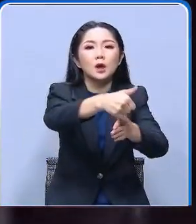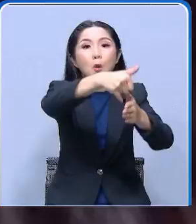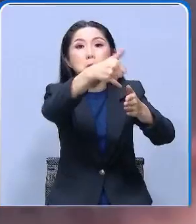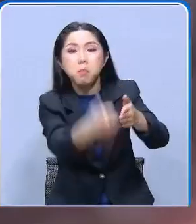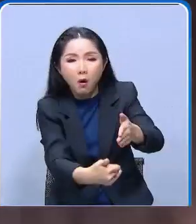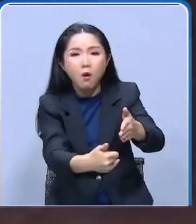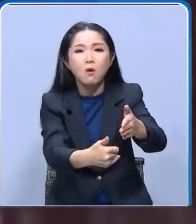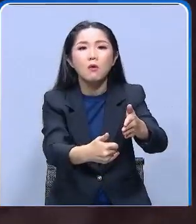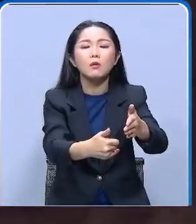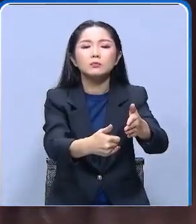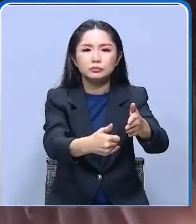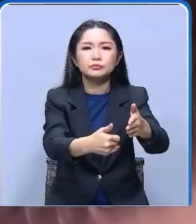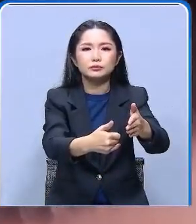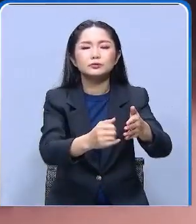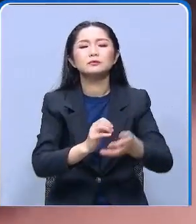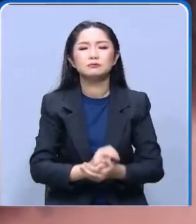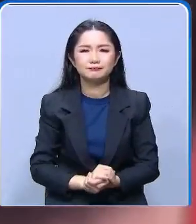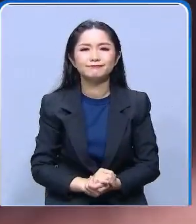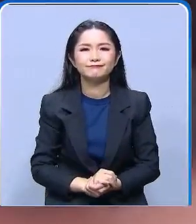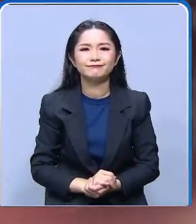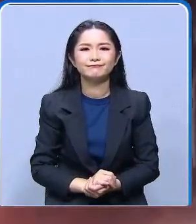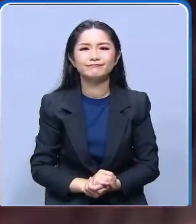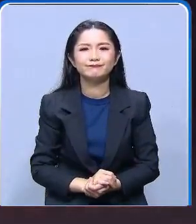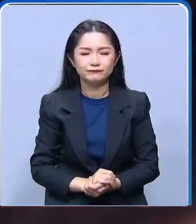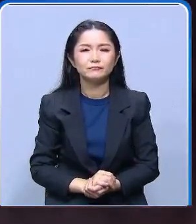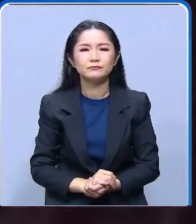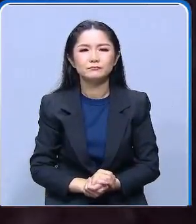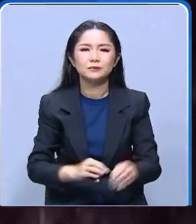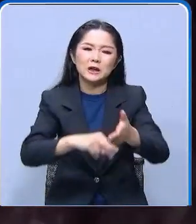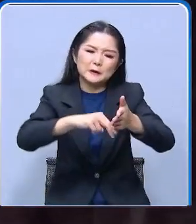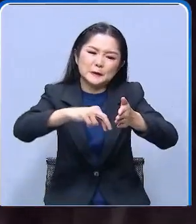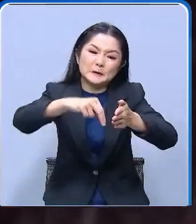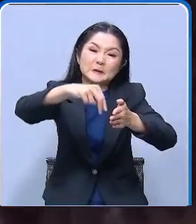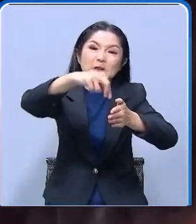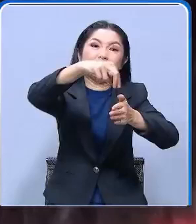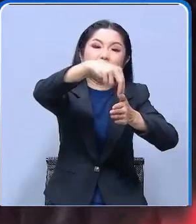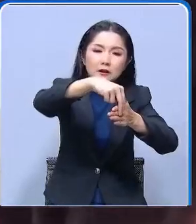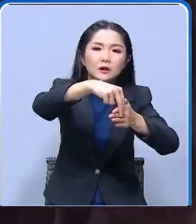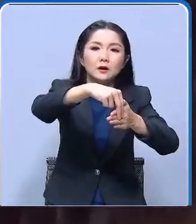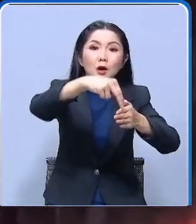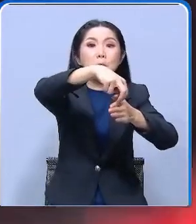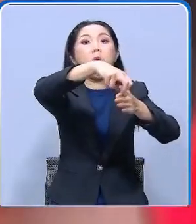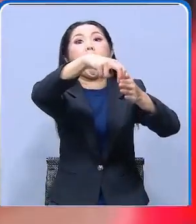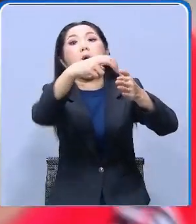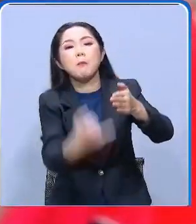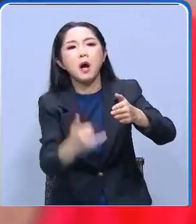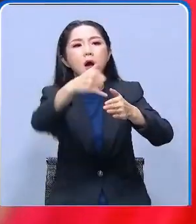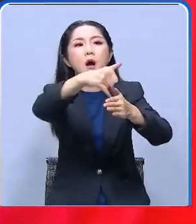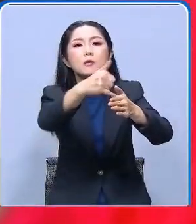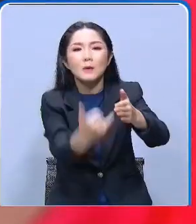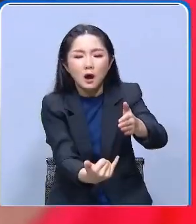าขาอีกข้างนึงเขาเผลอตกลงมามันลื่นแล้วเขาก็ตกลงมาก็โดนเ